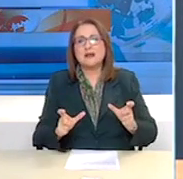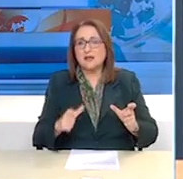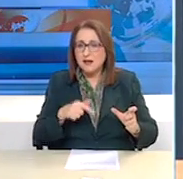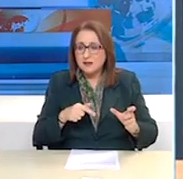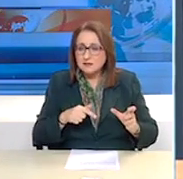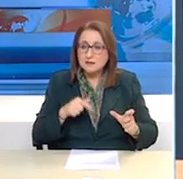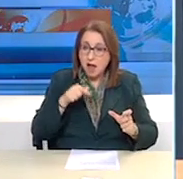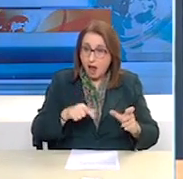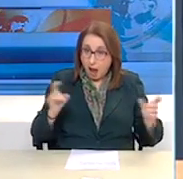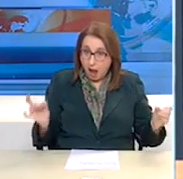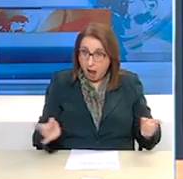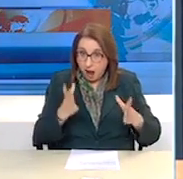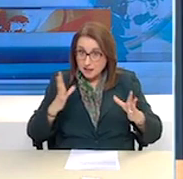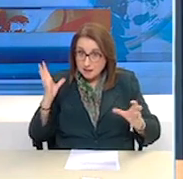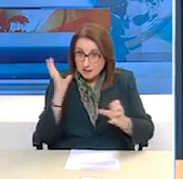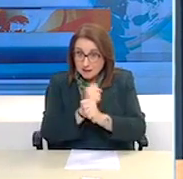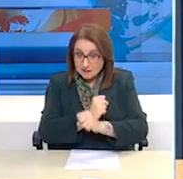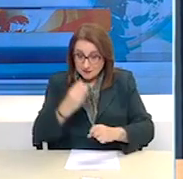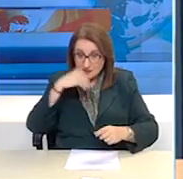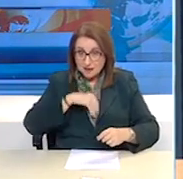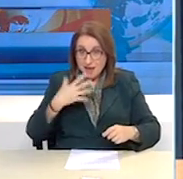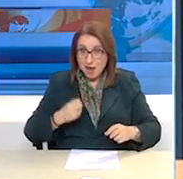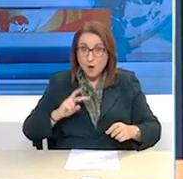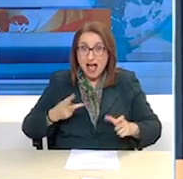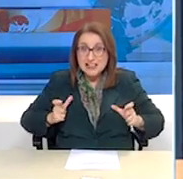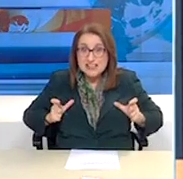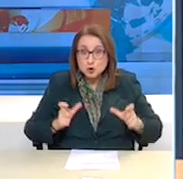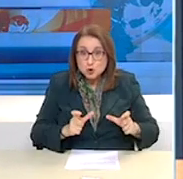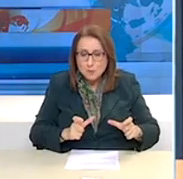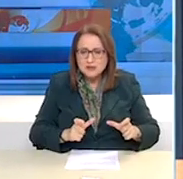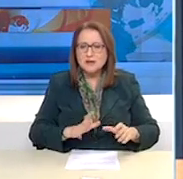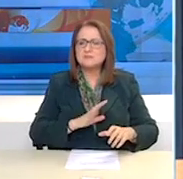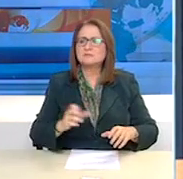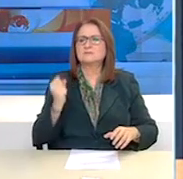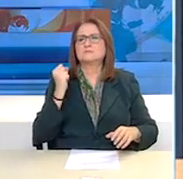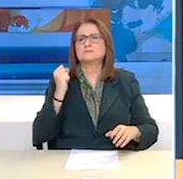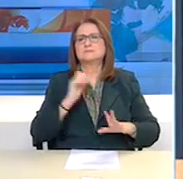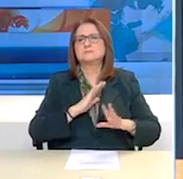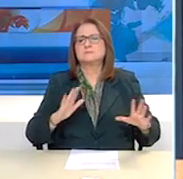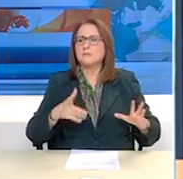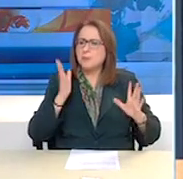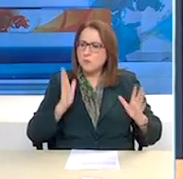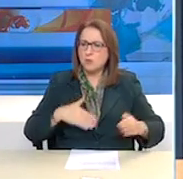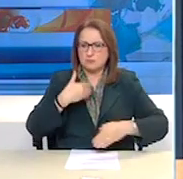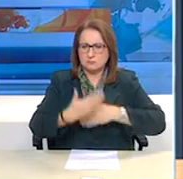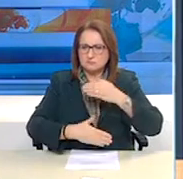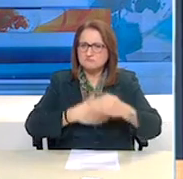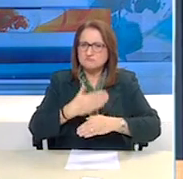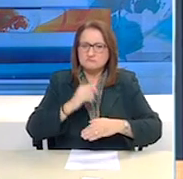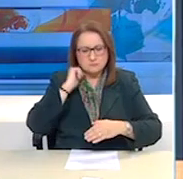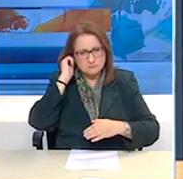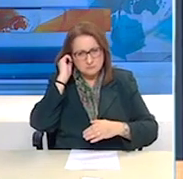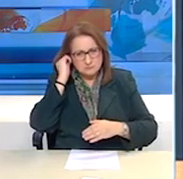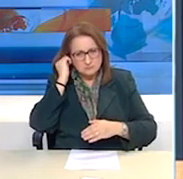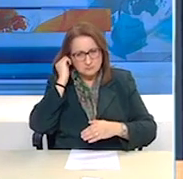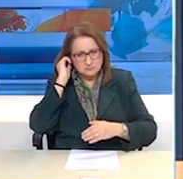μπορούν να δουλεύουν στην πρώτη γραμμή, να μην φοβούνται να αναλάβουν ευθύνες πιο πολλές εκεί στην πρώτη γραμμή